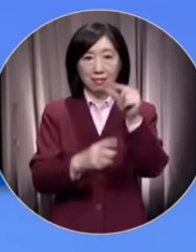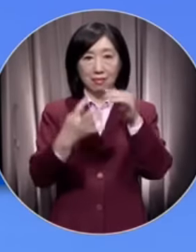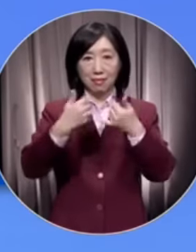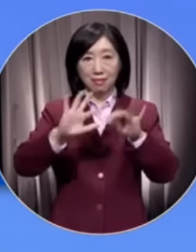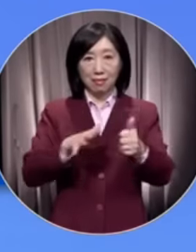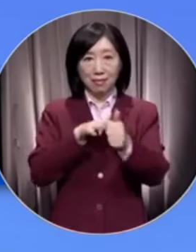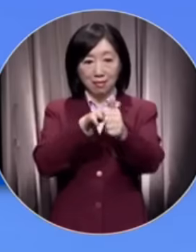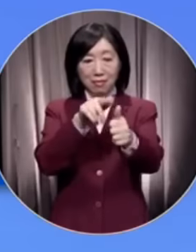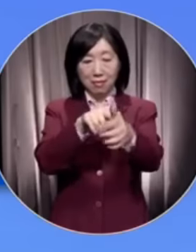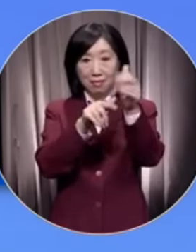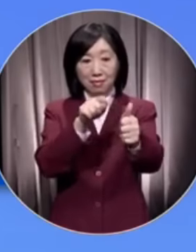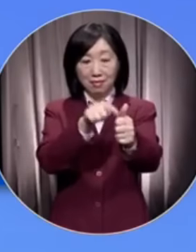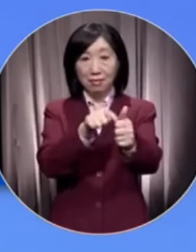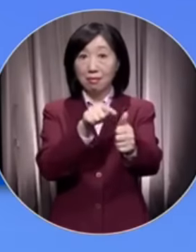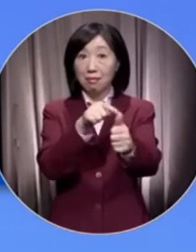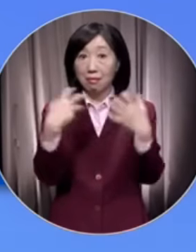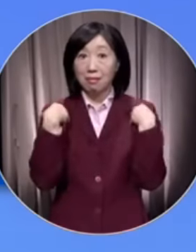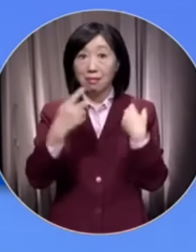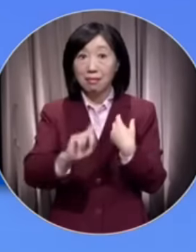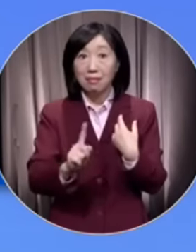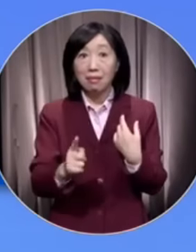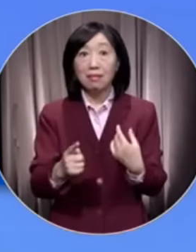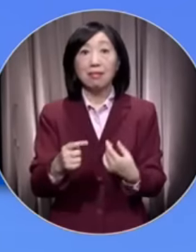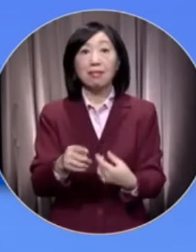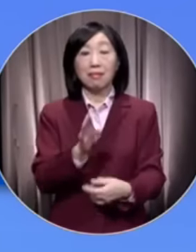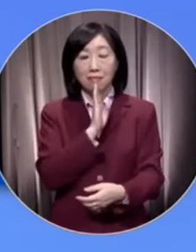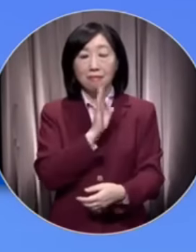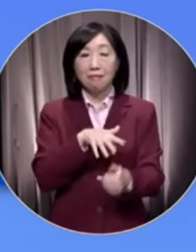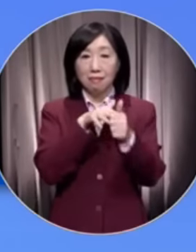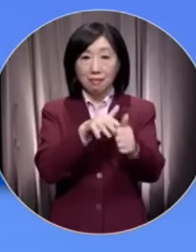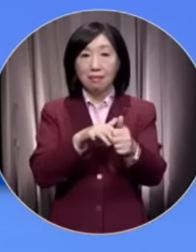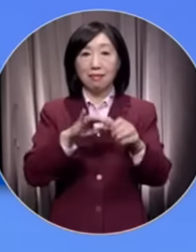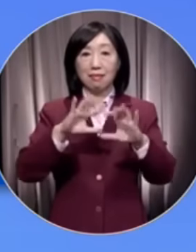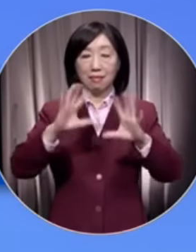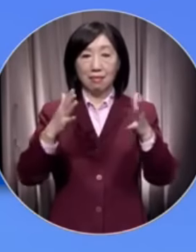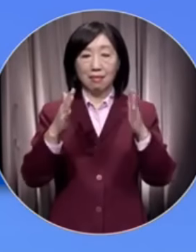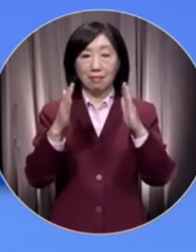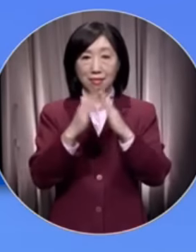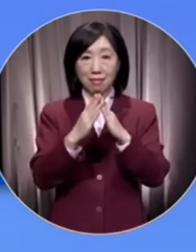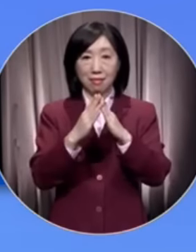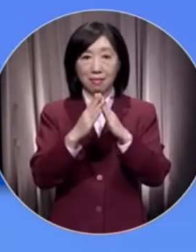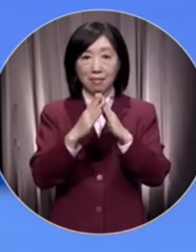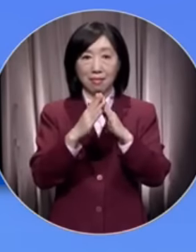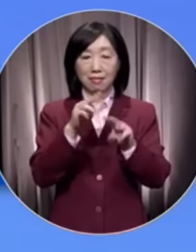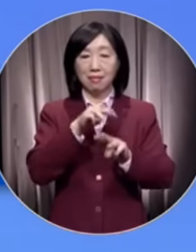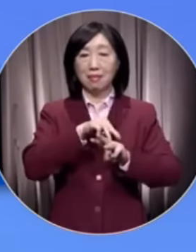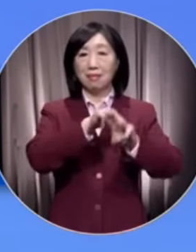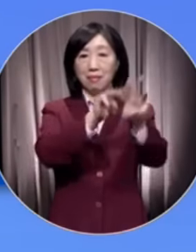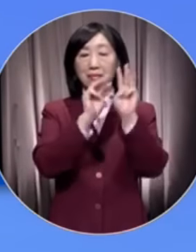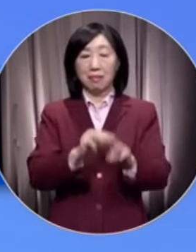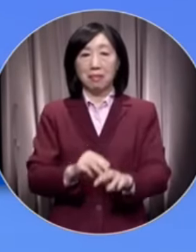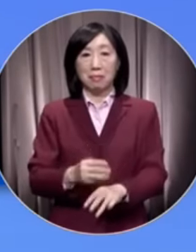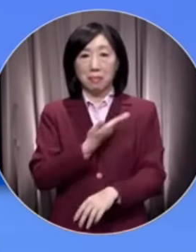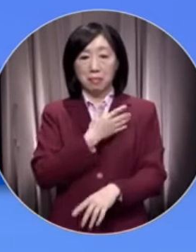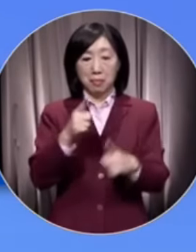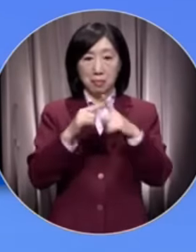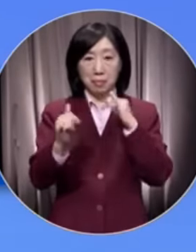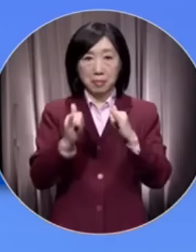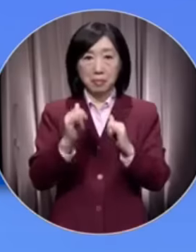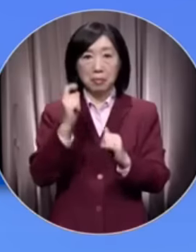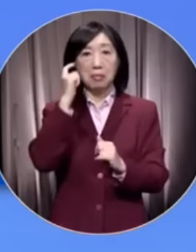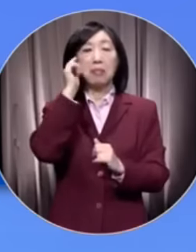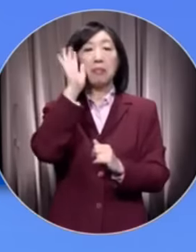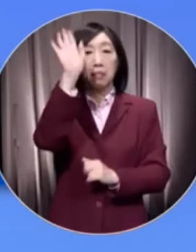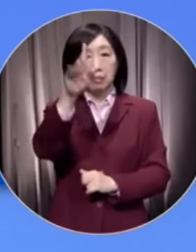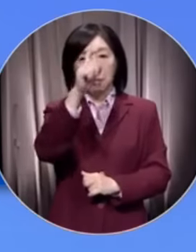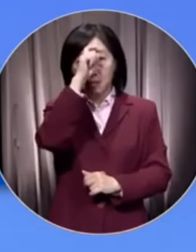领导人做什么？领导人就是要带领国家走出困境，让人民感觉到有